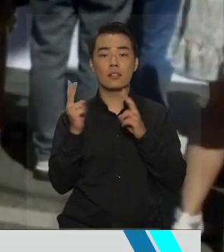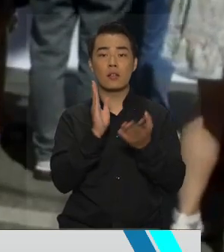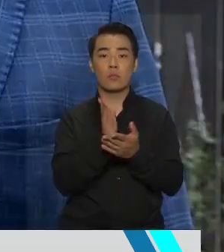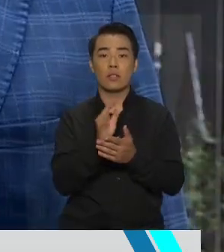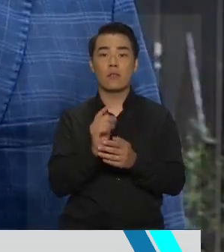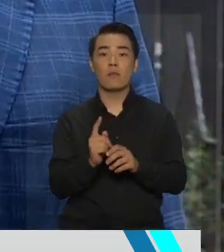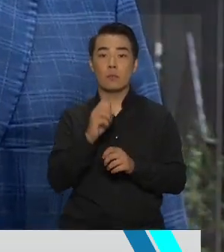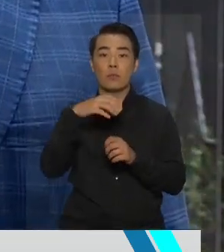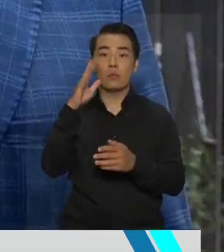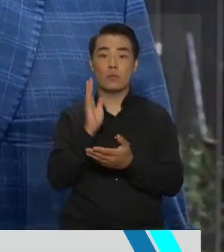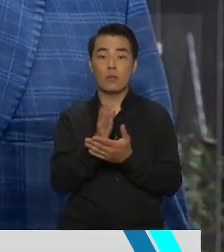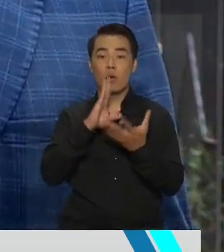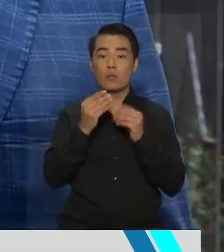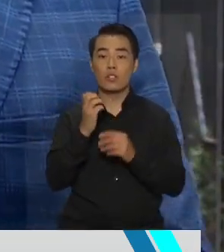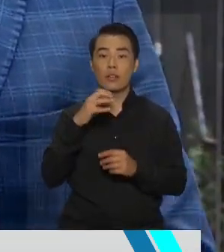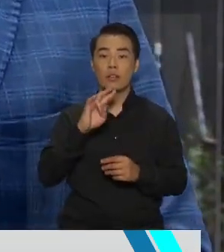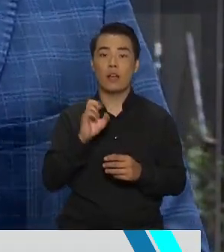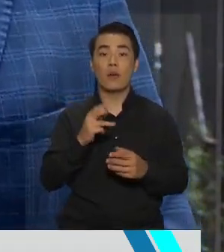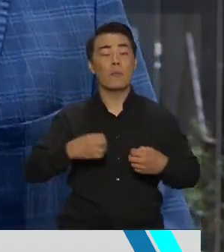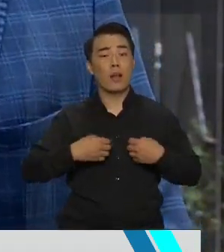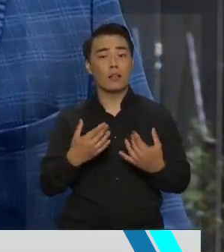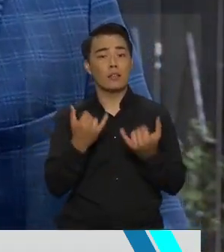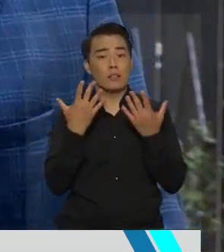фейерверк. Шудин, как у вас отмечают праздник?